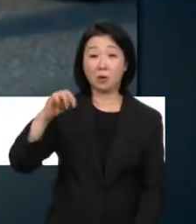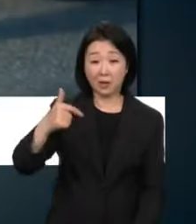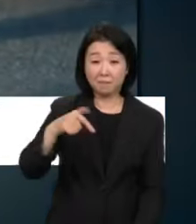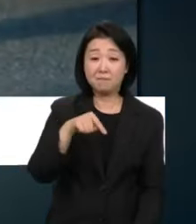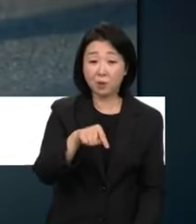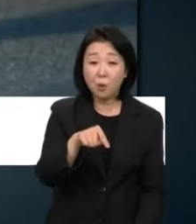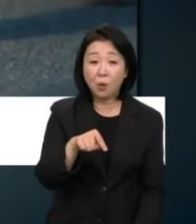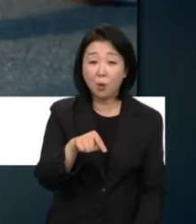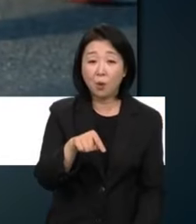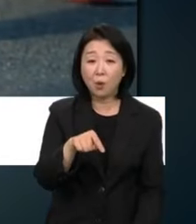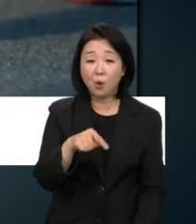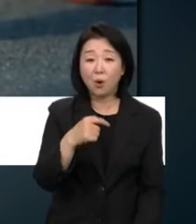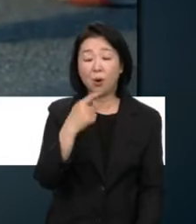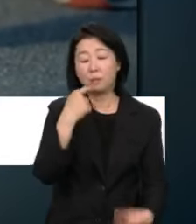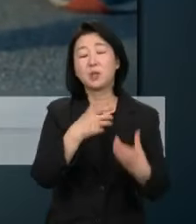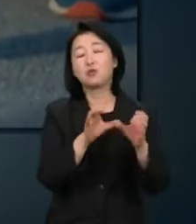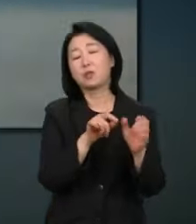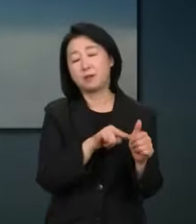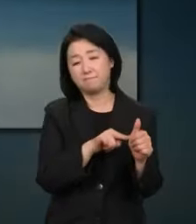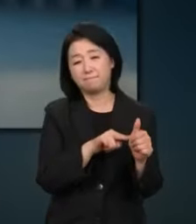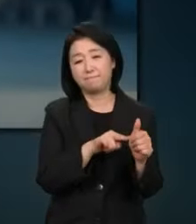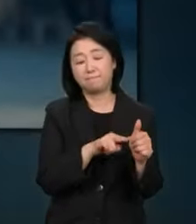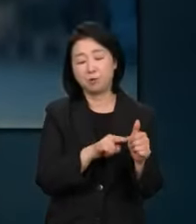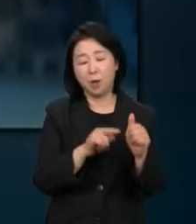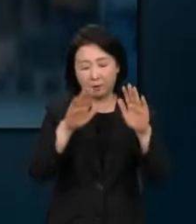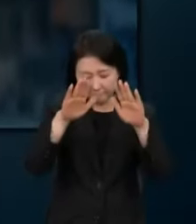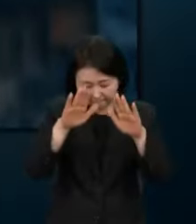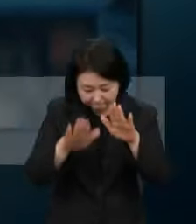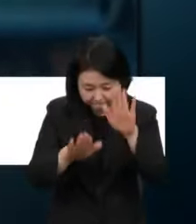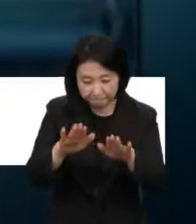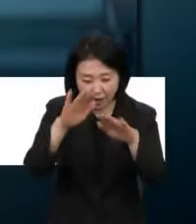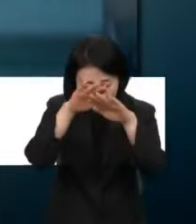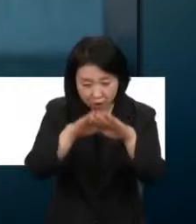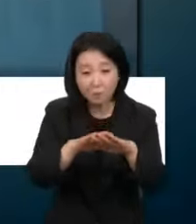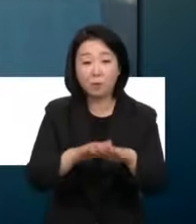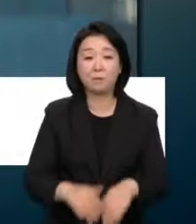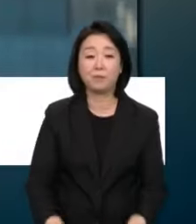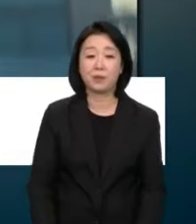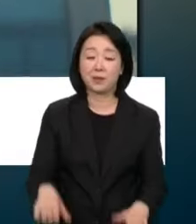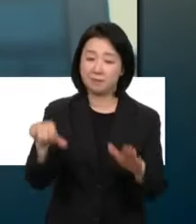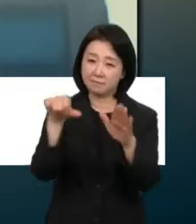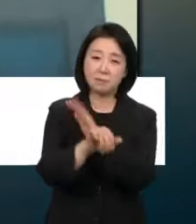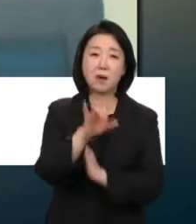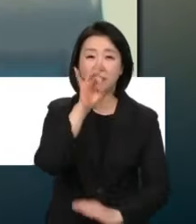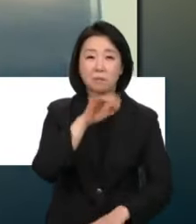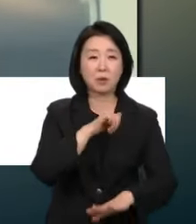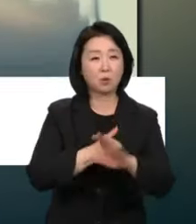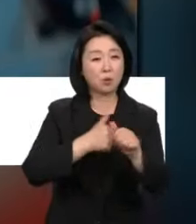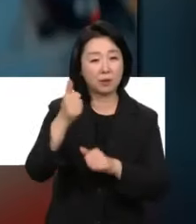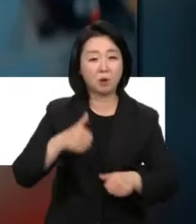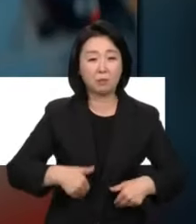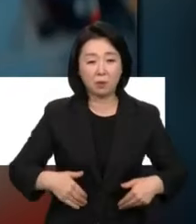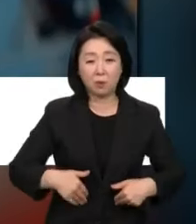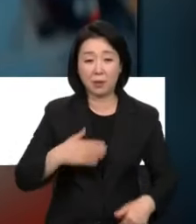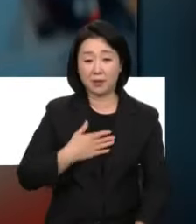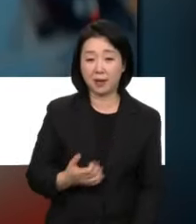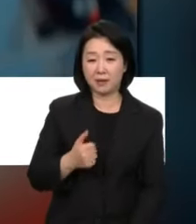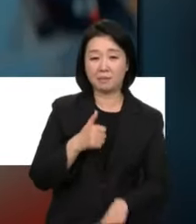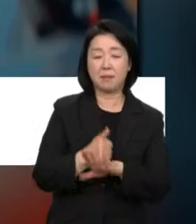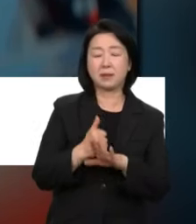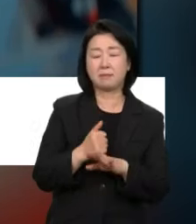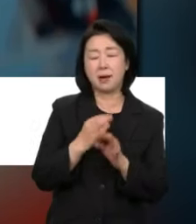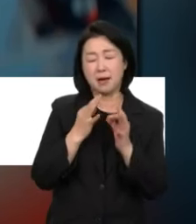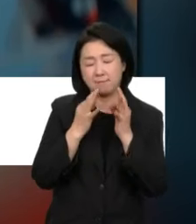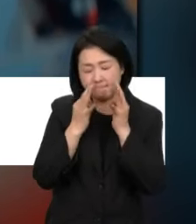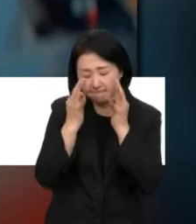후보는 삼보일배로 유권자에게 다가갔습니다. 지면 안 됩니다. 꼭 이겨야 되겠기에 제가 가지고 있는 마지막 힘까지